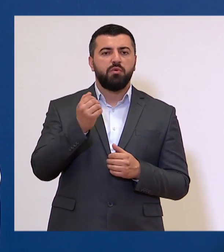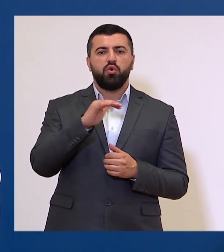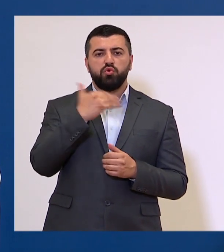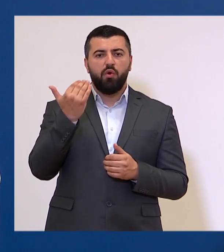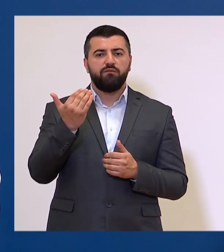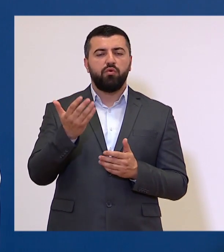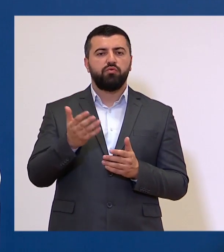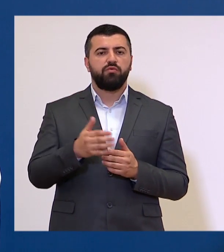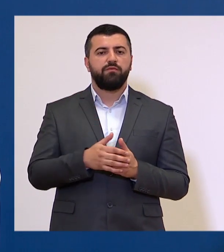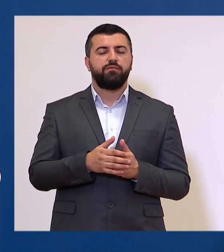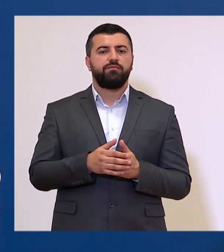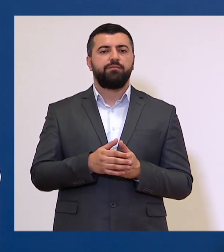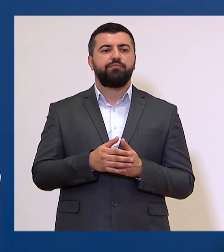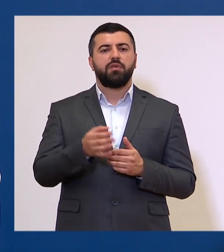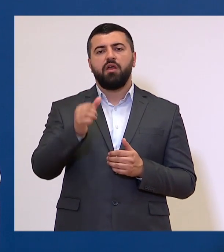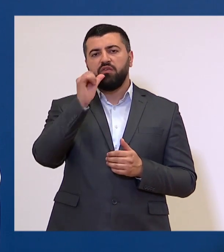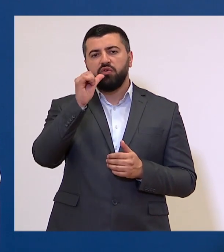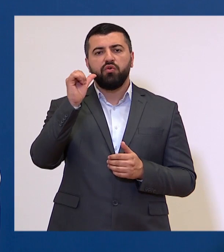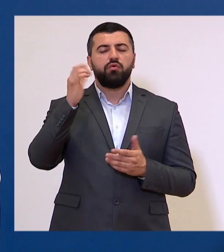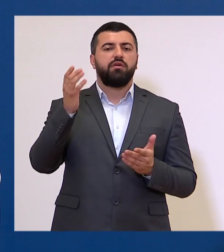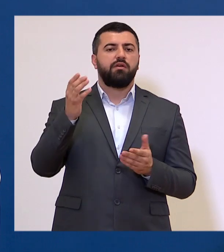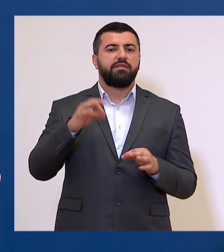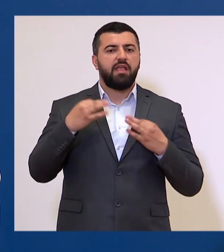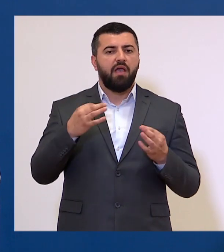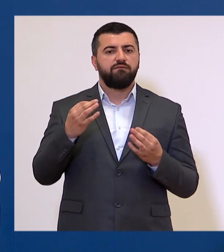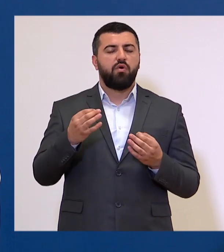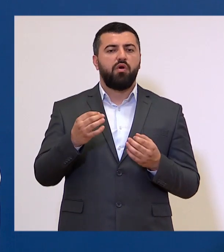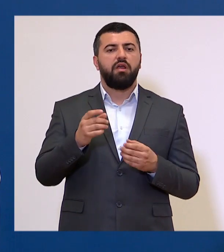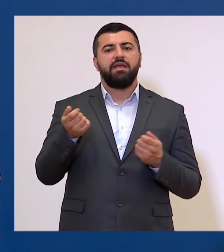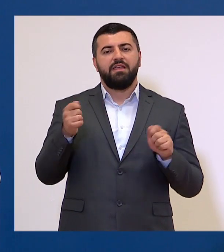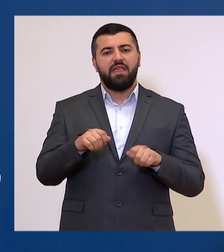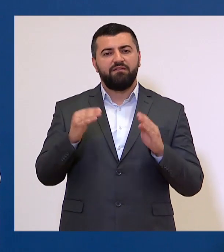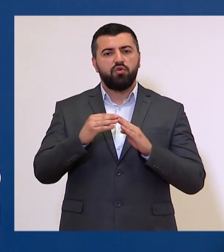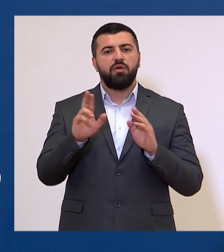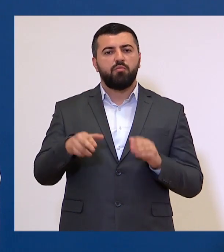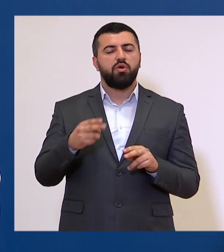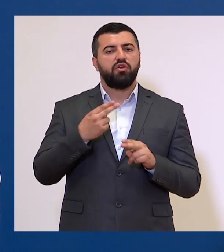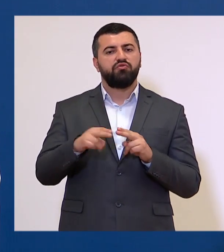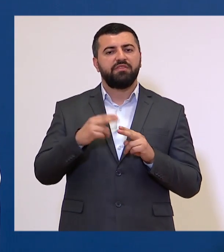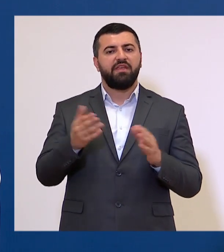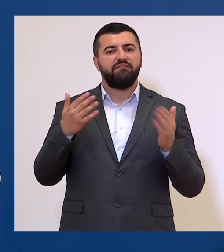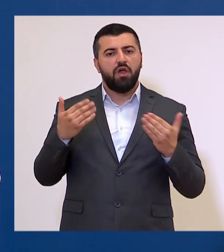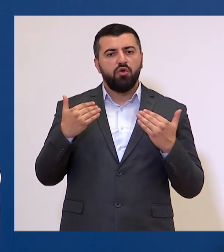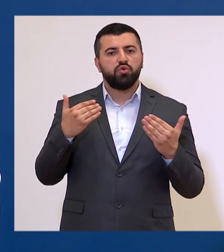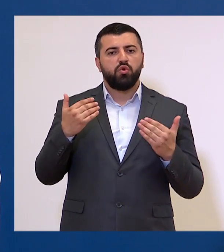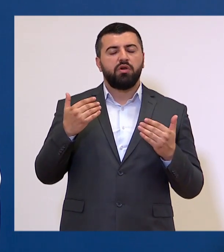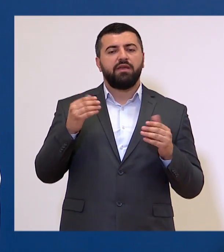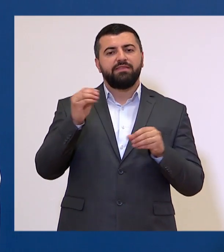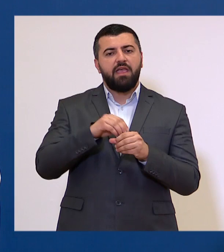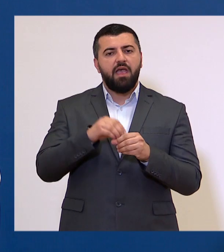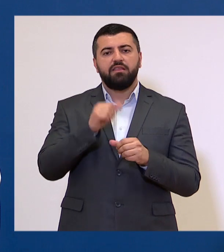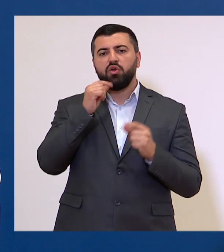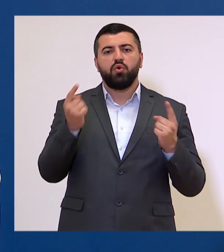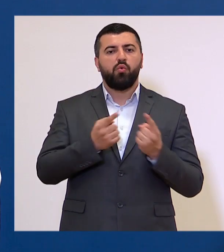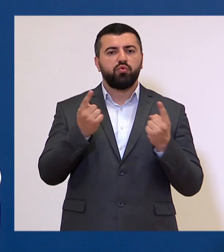dovoljno adekvatnih napitaka, a što se tiče zatvorenog prostora, prostor mora da se provjetrava i da se